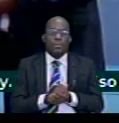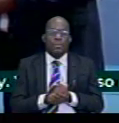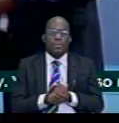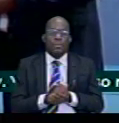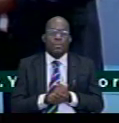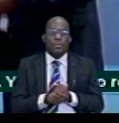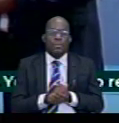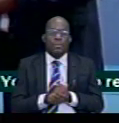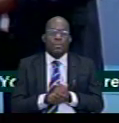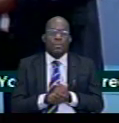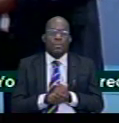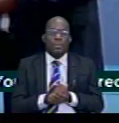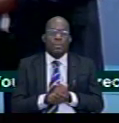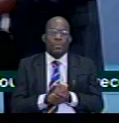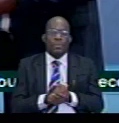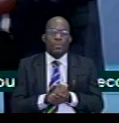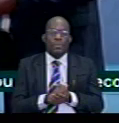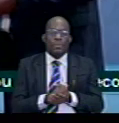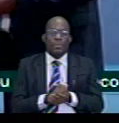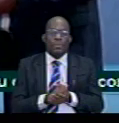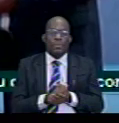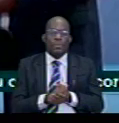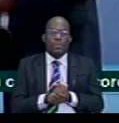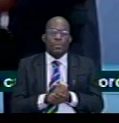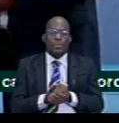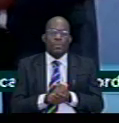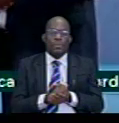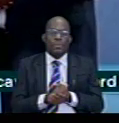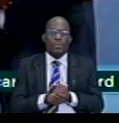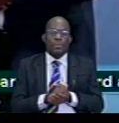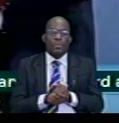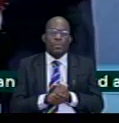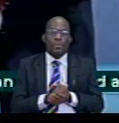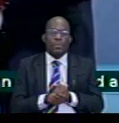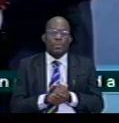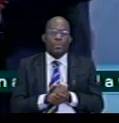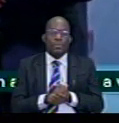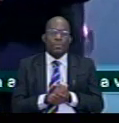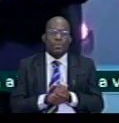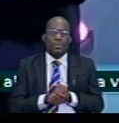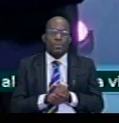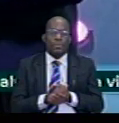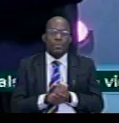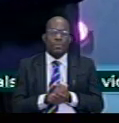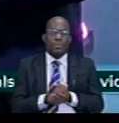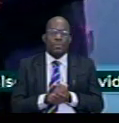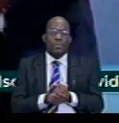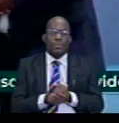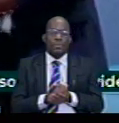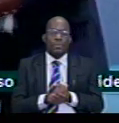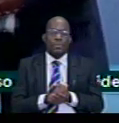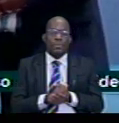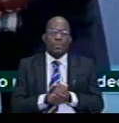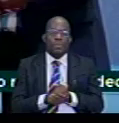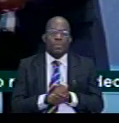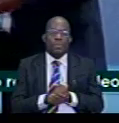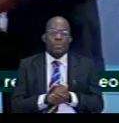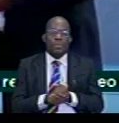Que Dieu lui garde en... Il ne va pas mourir même. Il va... Alléluia!